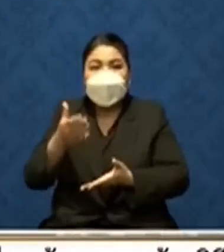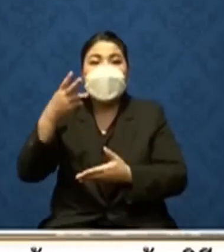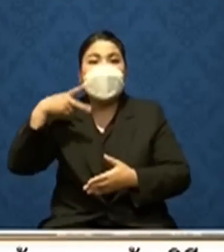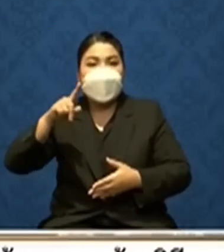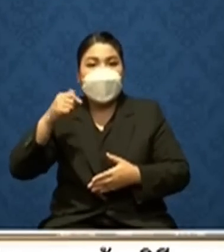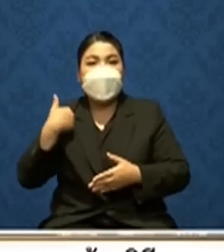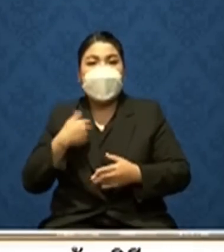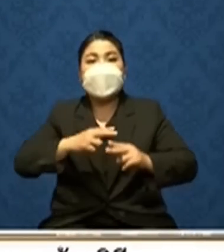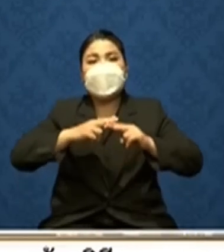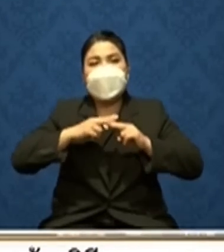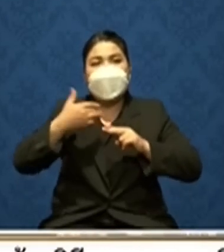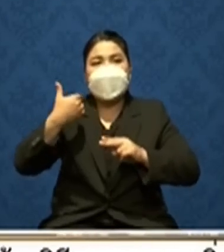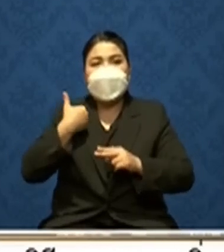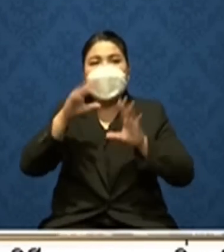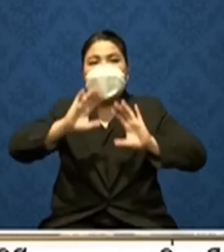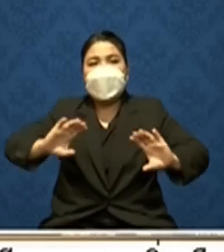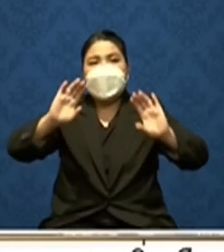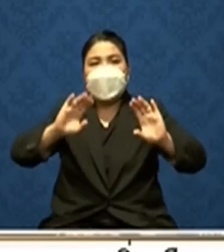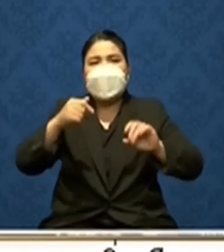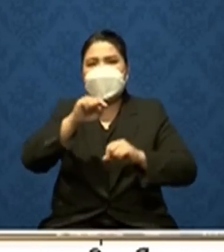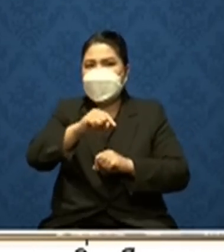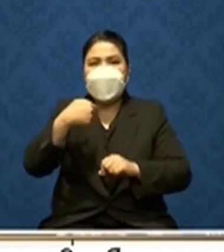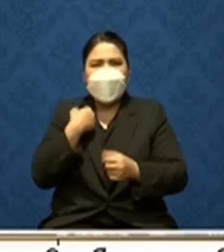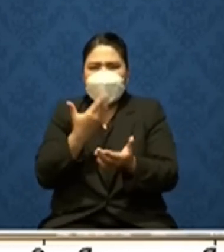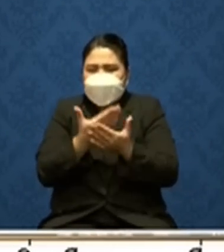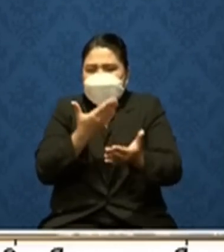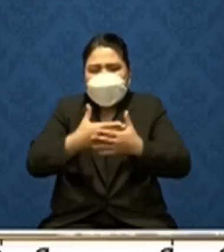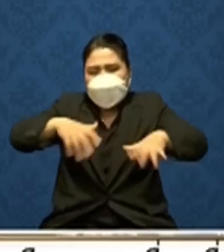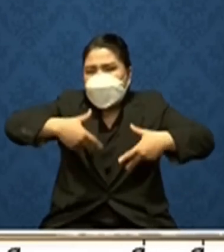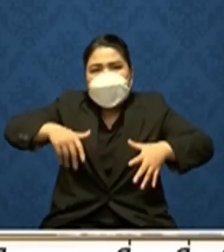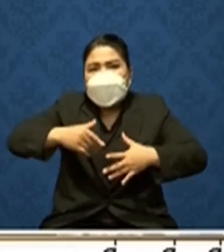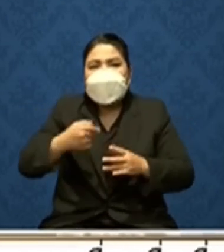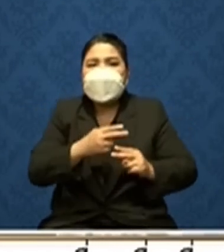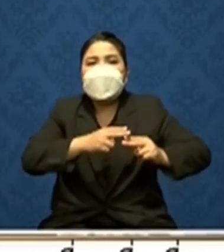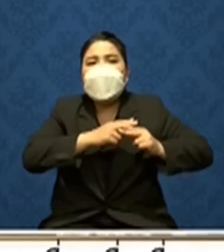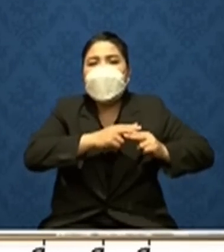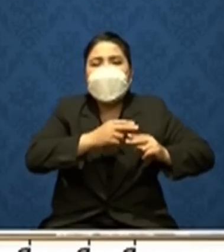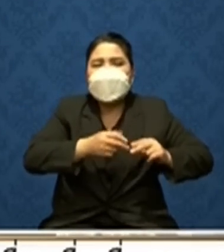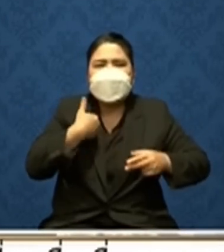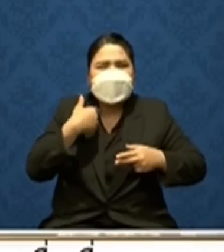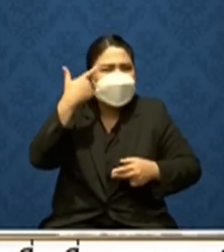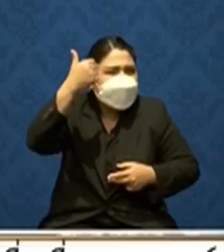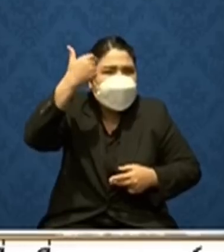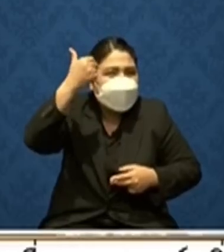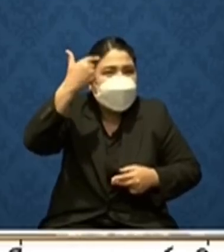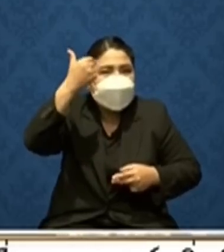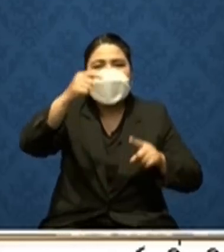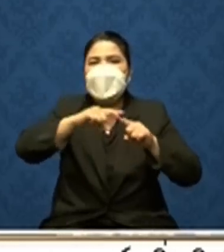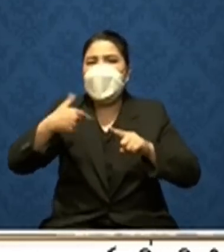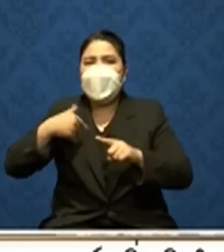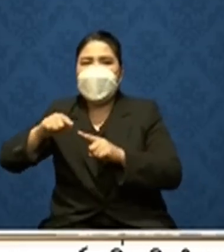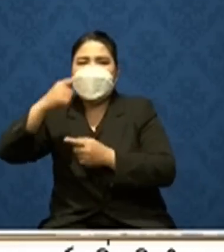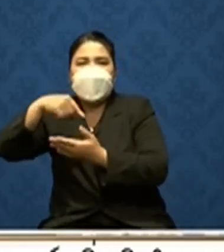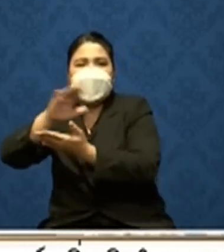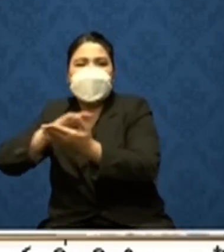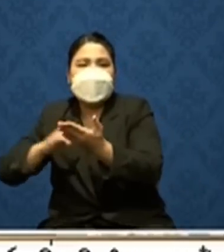ได้ชื่อว่าเป็นรัฐบาล 608ที่หาเงินให้ตัวเองเก่งที่สุดแต่หาเงินในประเทศไทยเป็นเป็นรัฐบาลเป็น